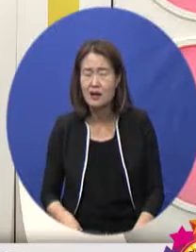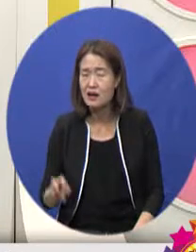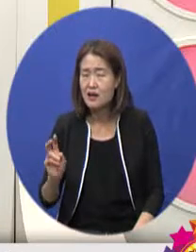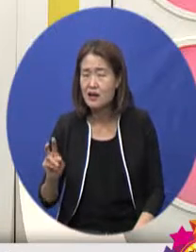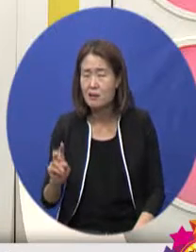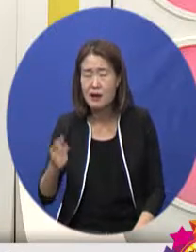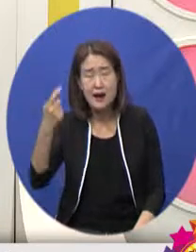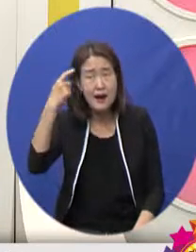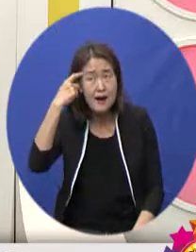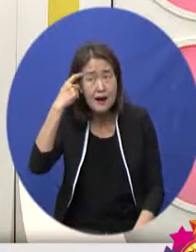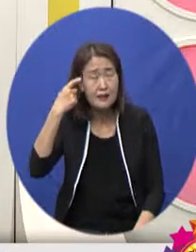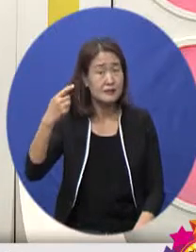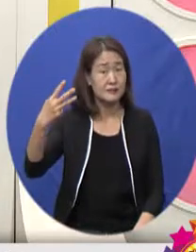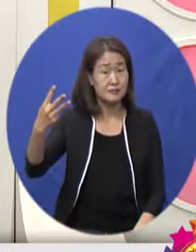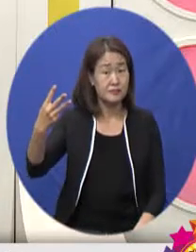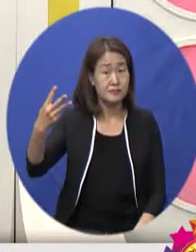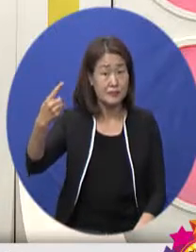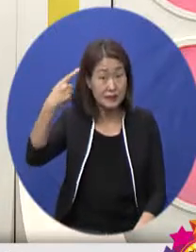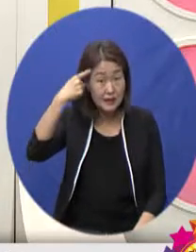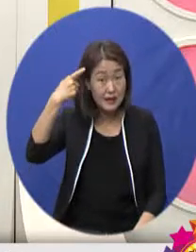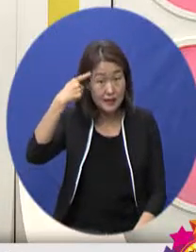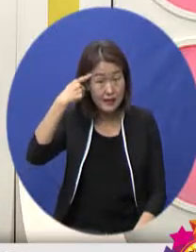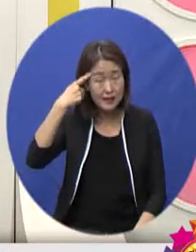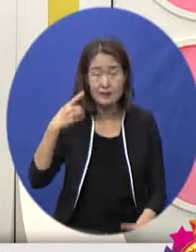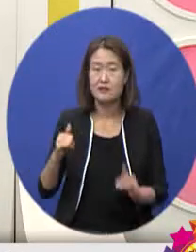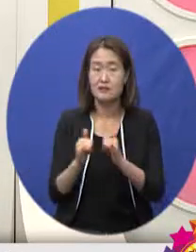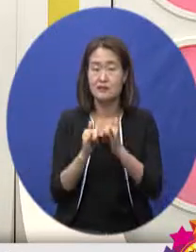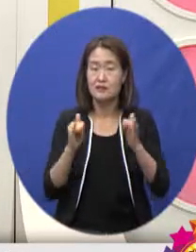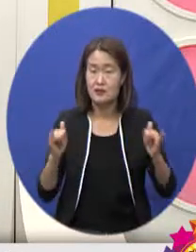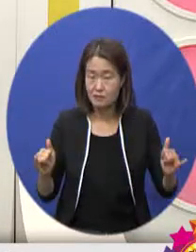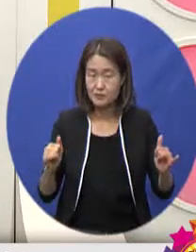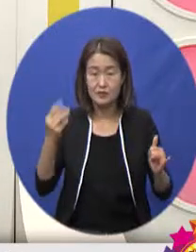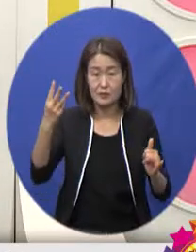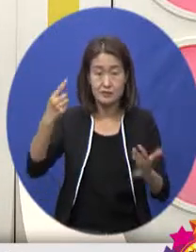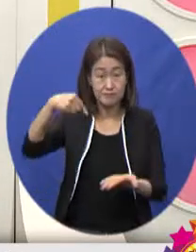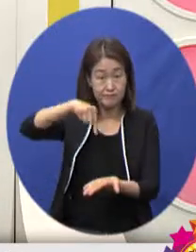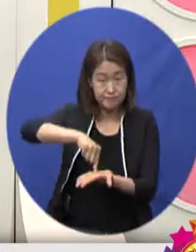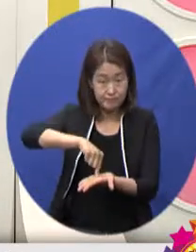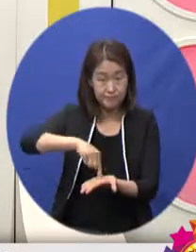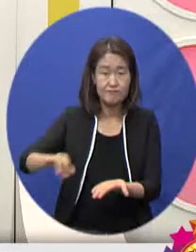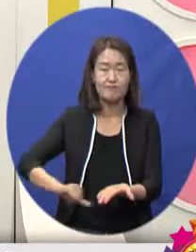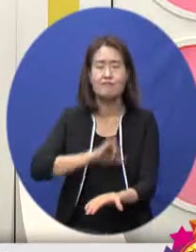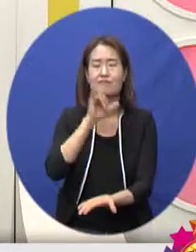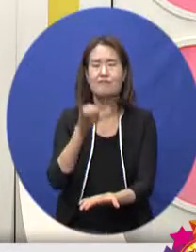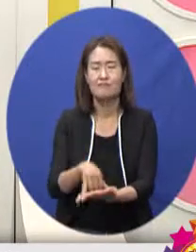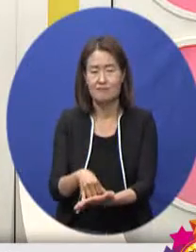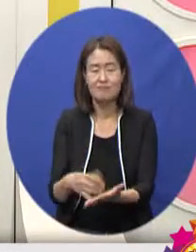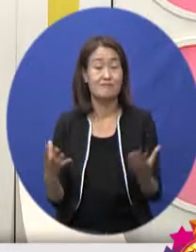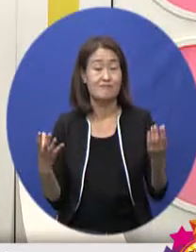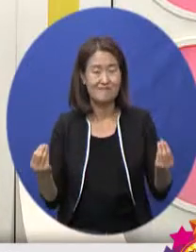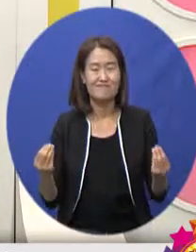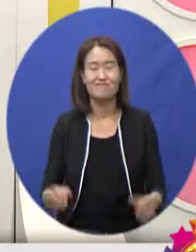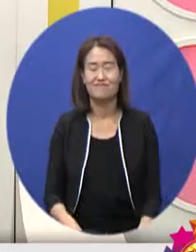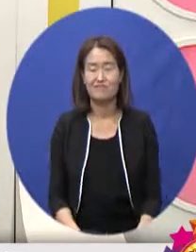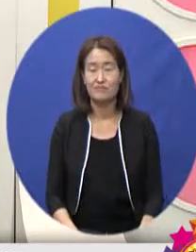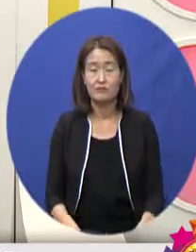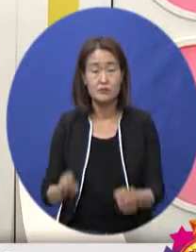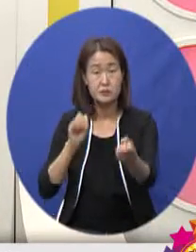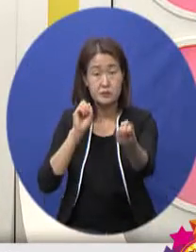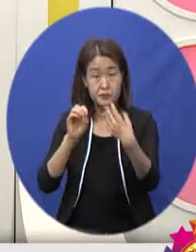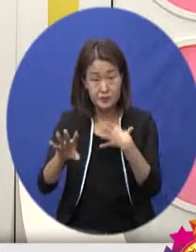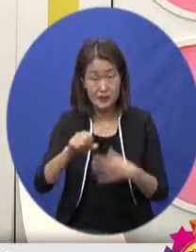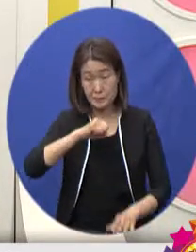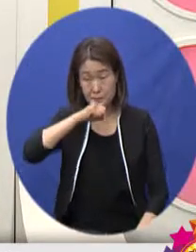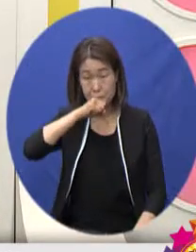혹시 정답이 3번이라고 생각하시는 네. 분들은요. 3번을 누르시고 수화기를 끄시면 되겠습니다. 네.